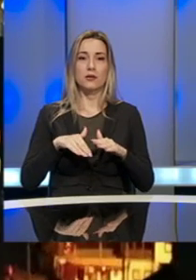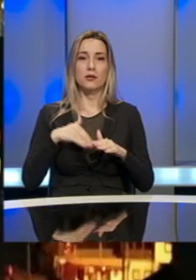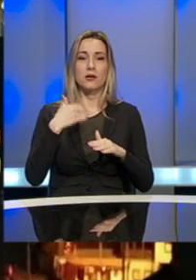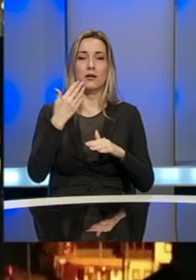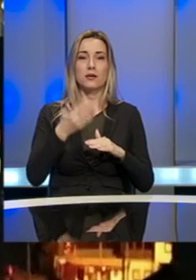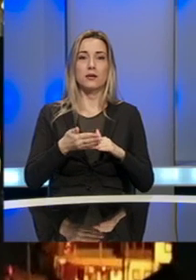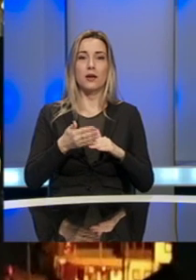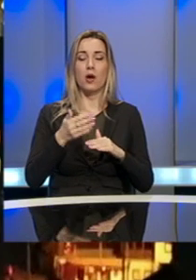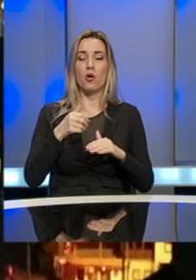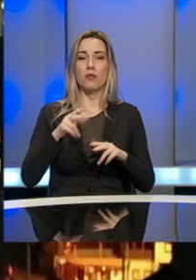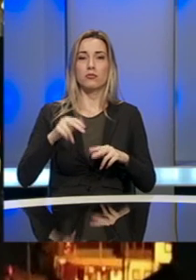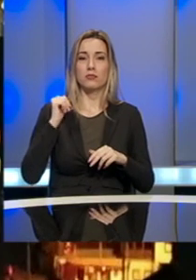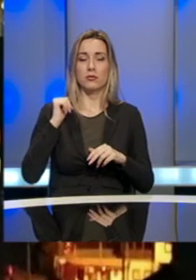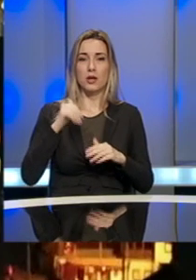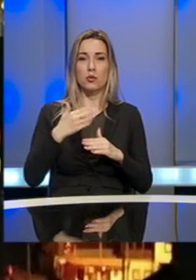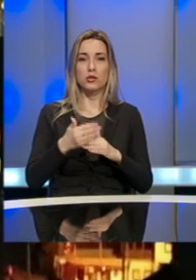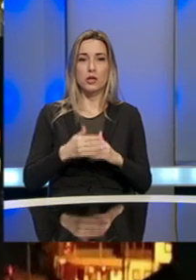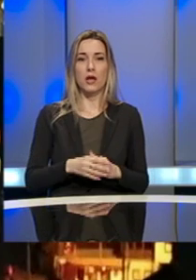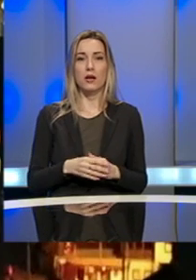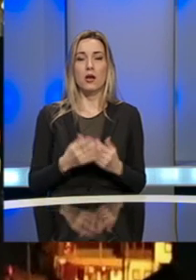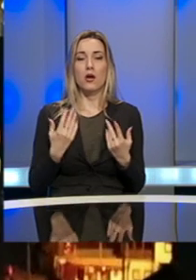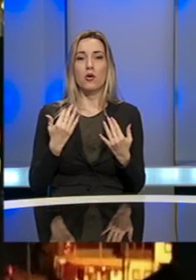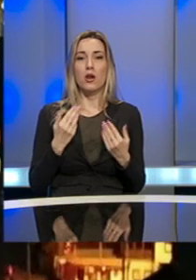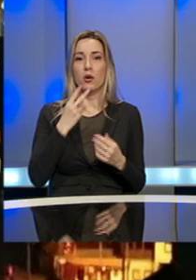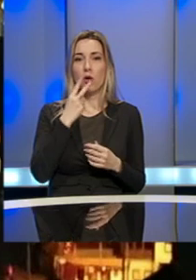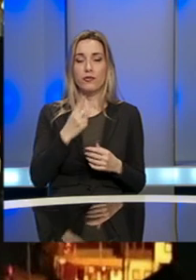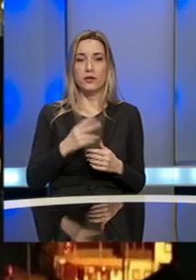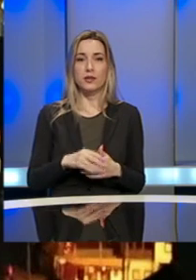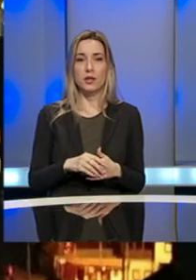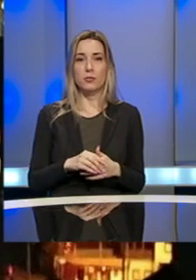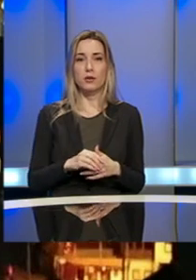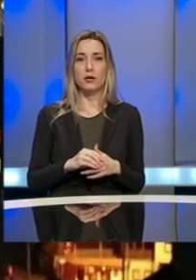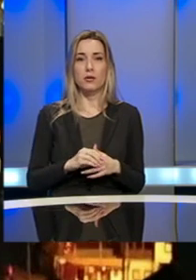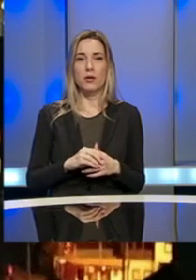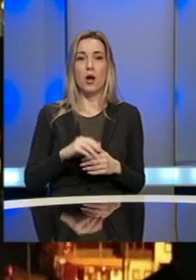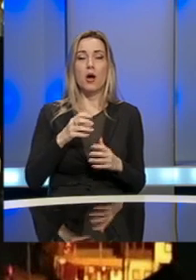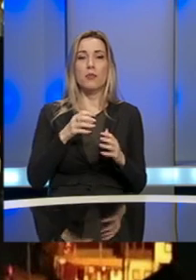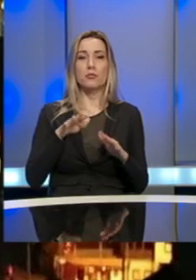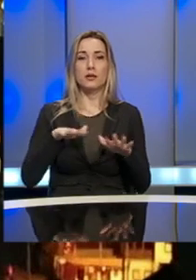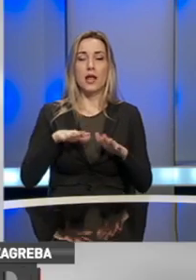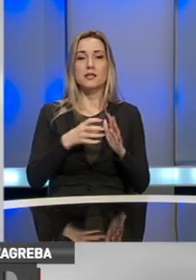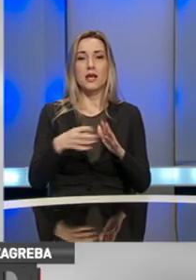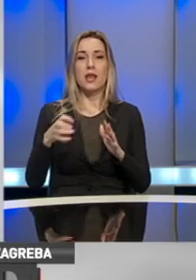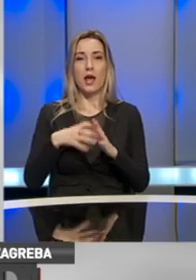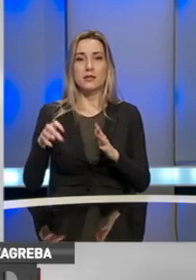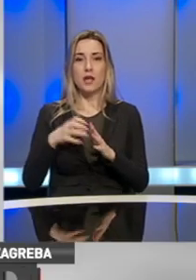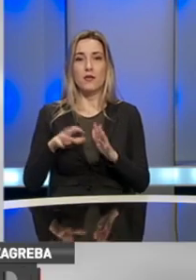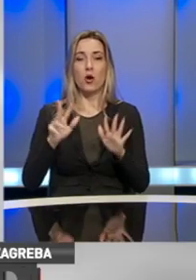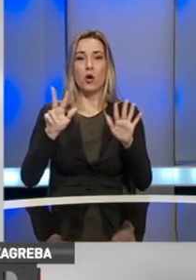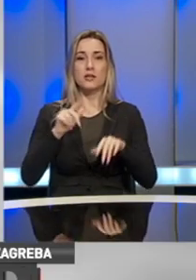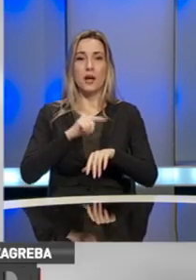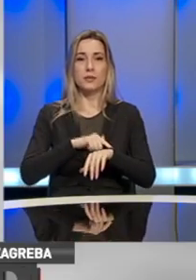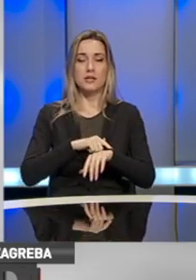ujutro jučer. Naravno, koliko vidim, podrhavanje tla se nastavilo negdje oko 8